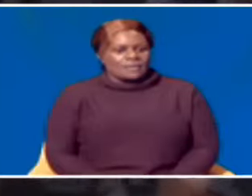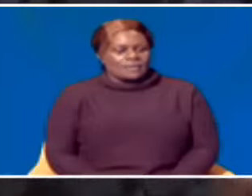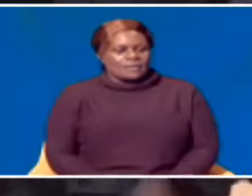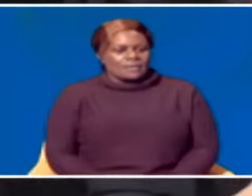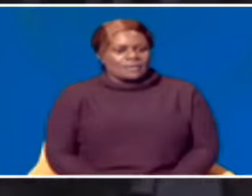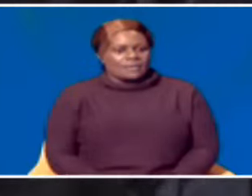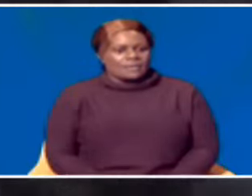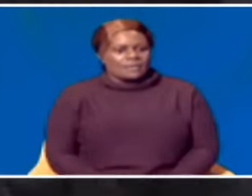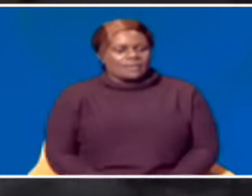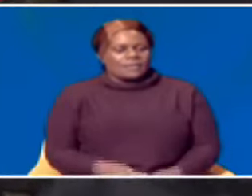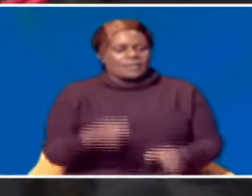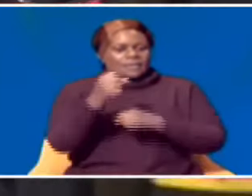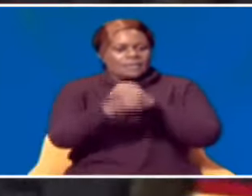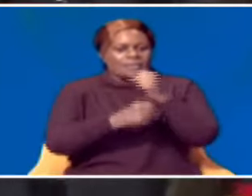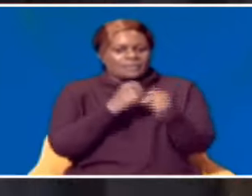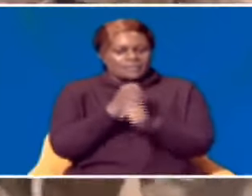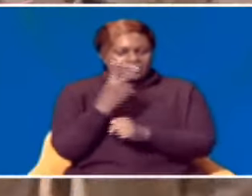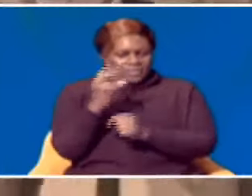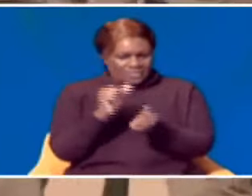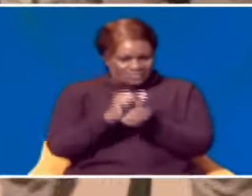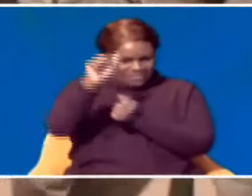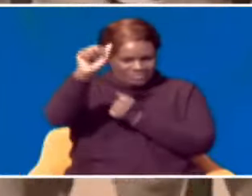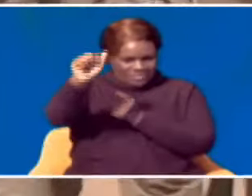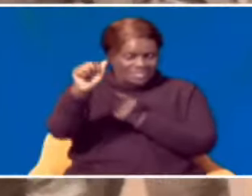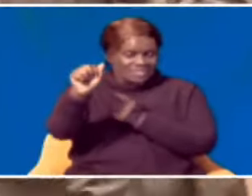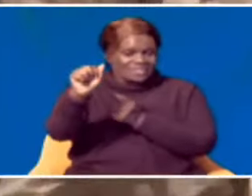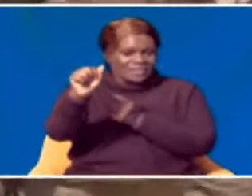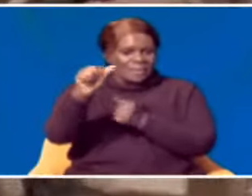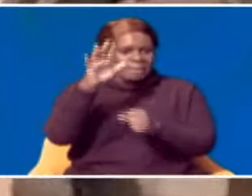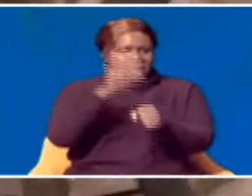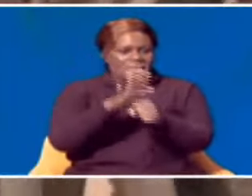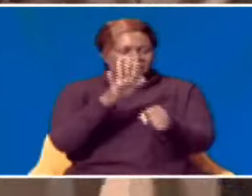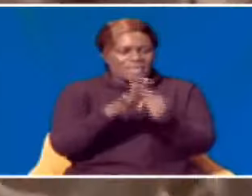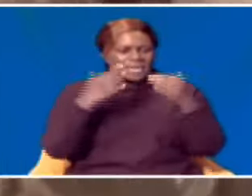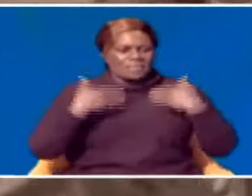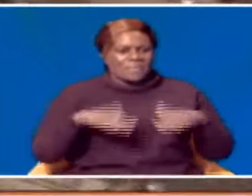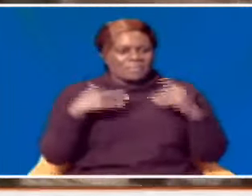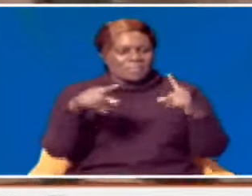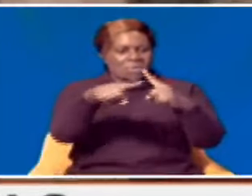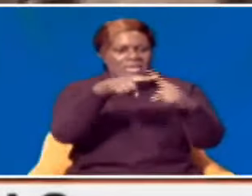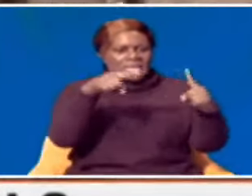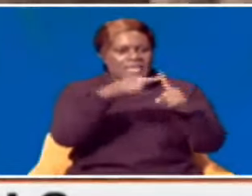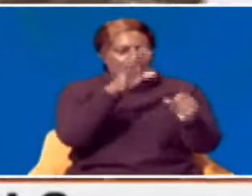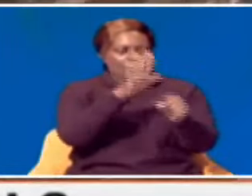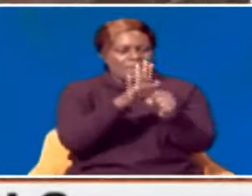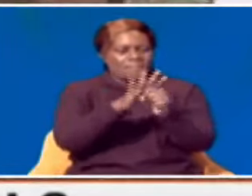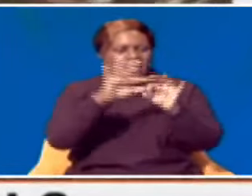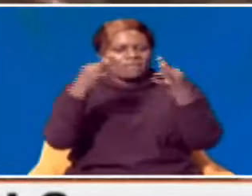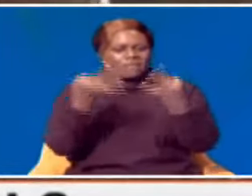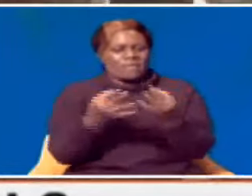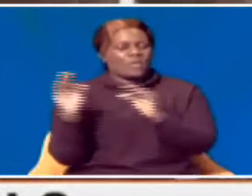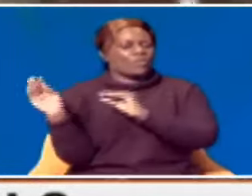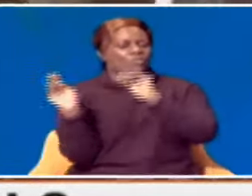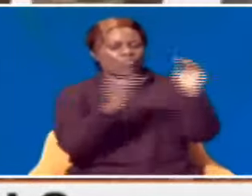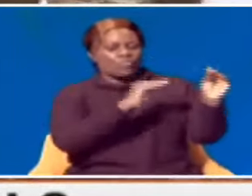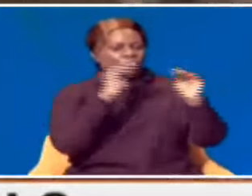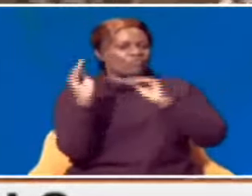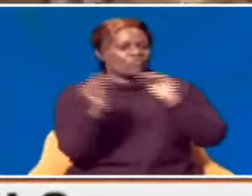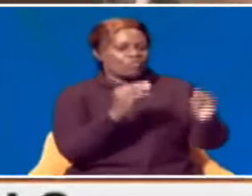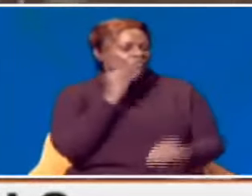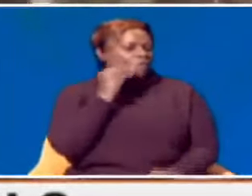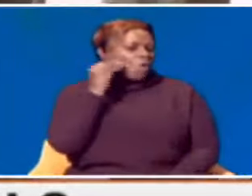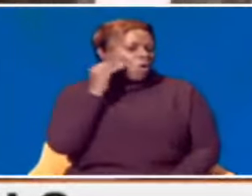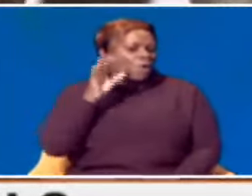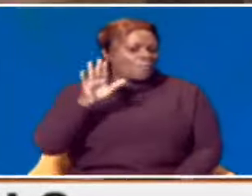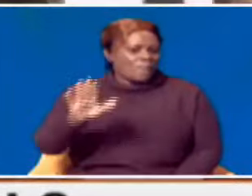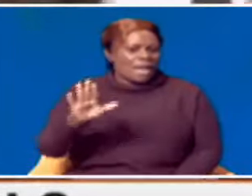wa kihistoria tangu mwaka 2015 ambao mamia ya wakazi waliuliwa huku maelfu ya familia zikilazimika kuyahama makazi